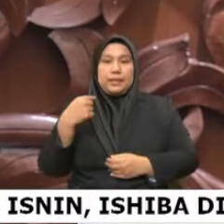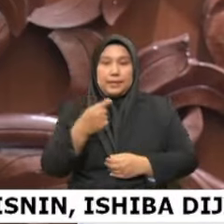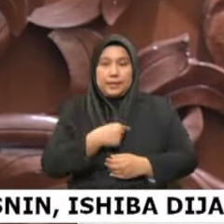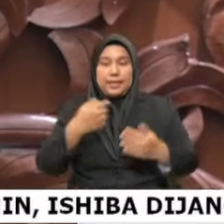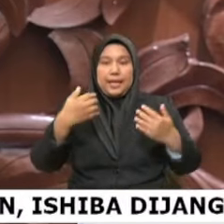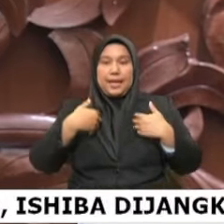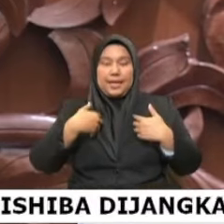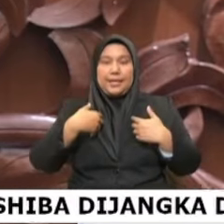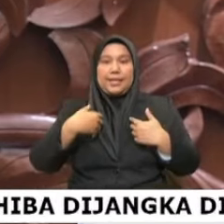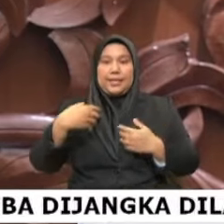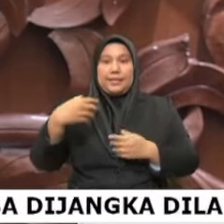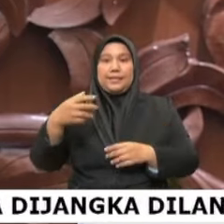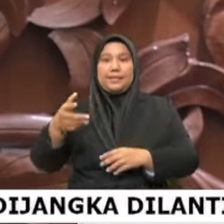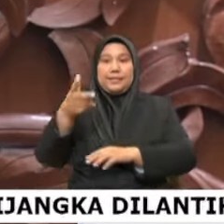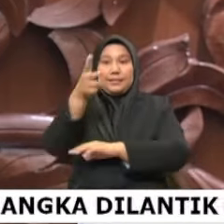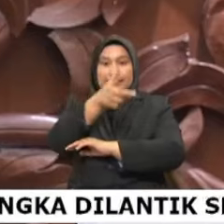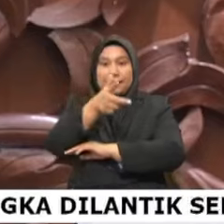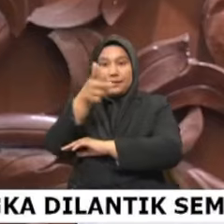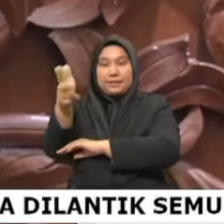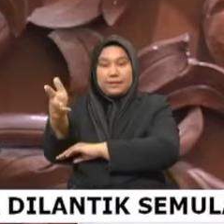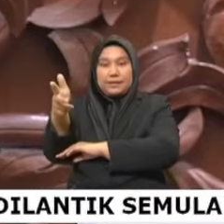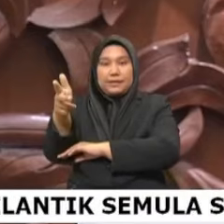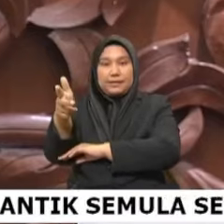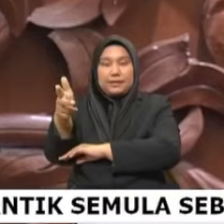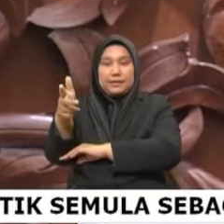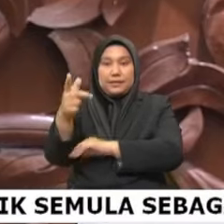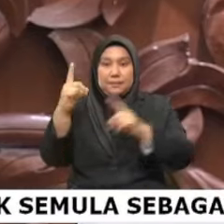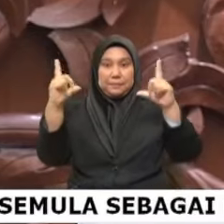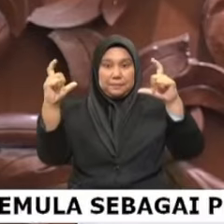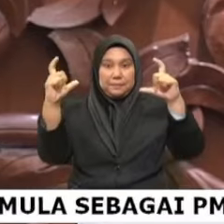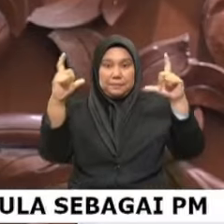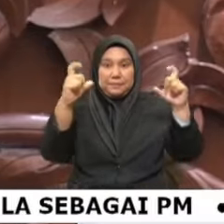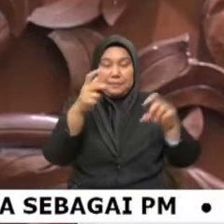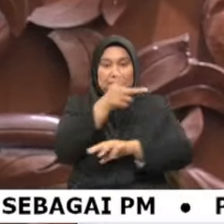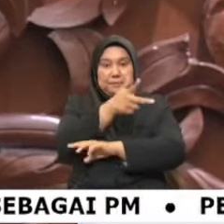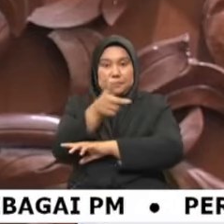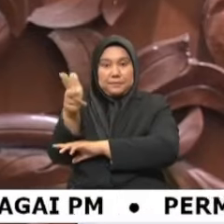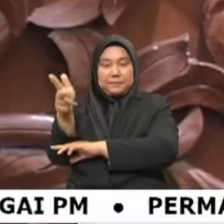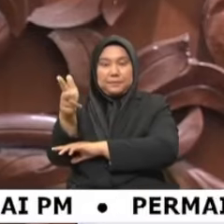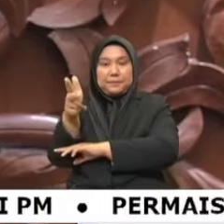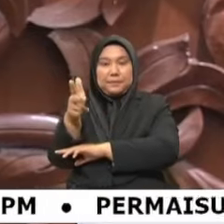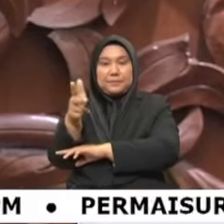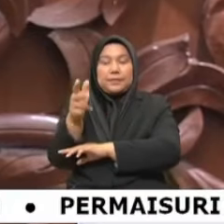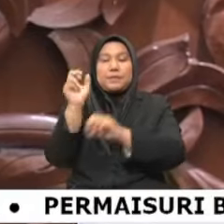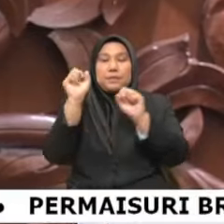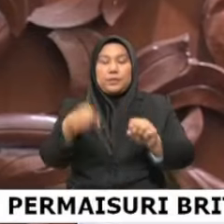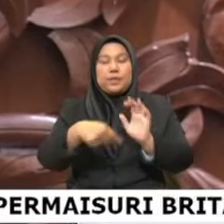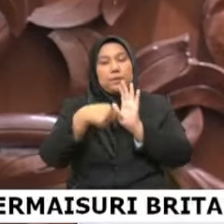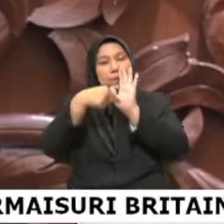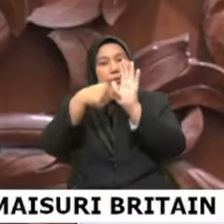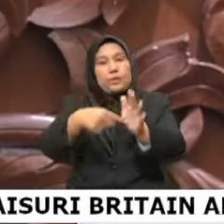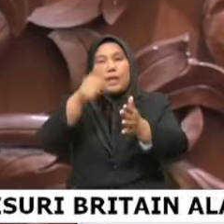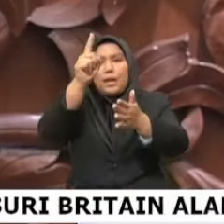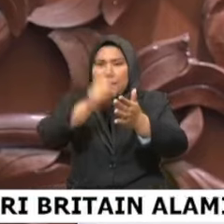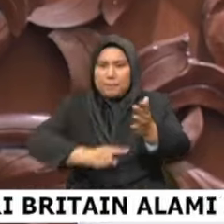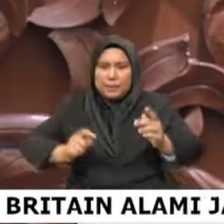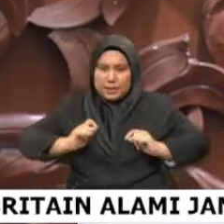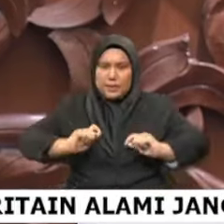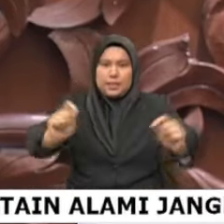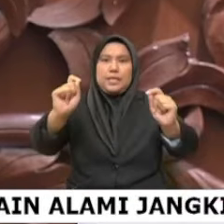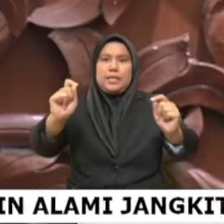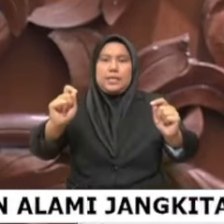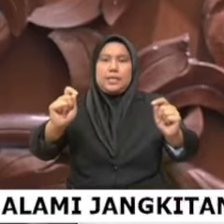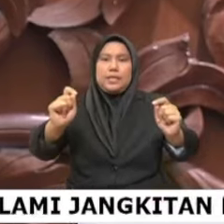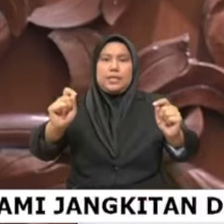kamera. Yang kamera ini, 18 ini, akan pancarkan apa juga tindakan yang berhormat di luar. Orang